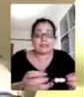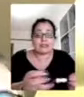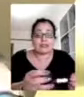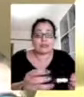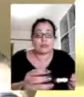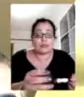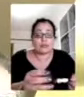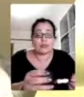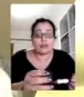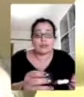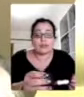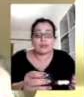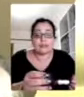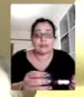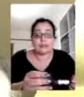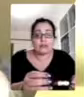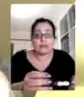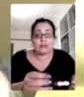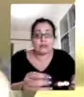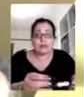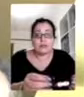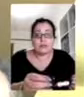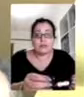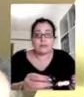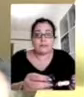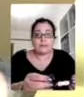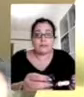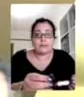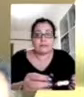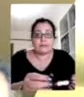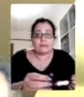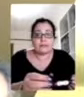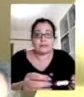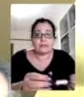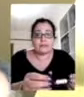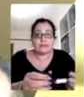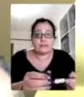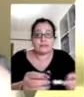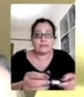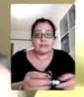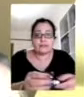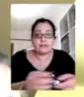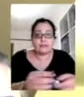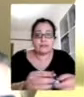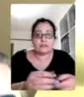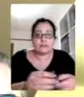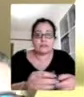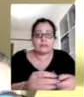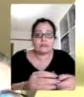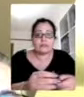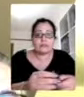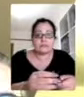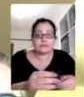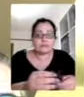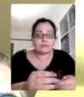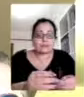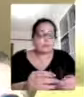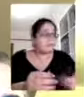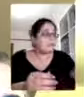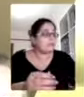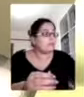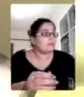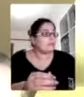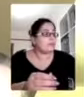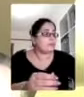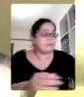gerçekten çok buraya önemli bir mevzu. hem Brebia ile anlaştım aksesuarlar hususunda, hem Almanya'daki büyük bir üreticiyle